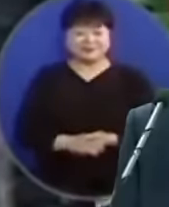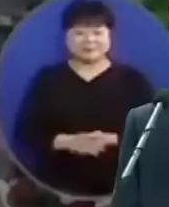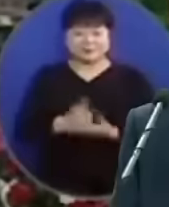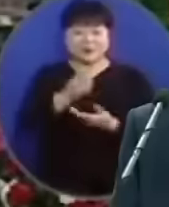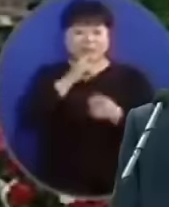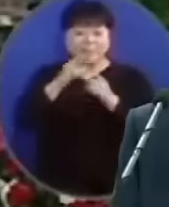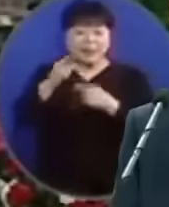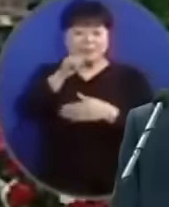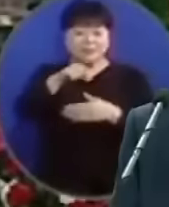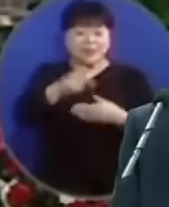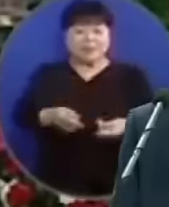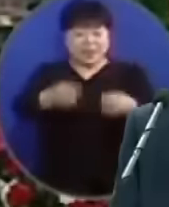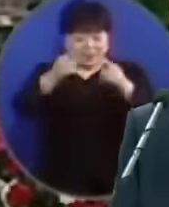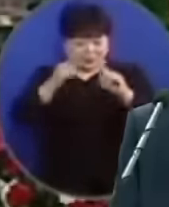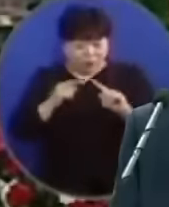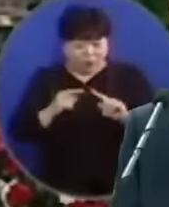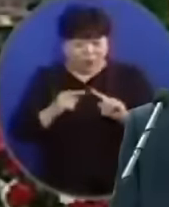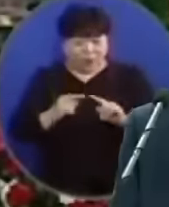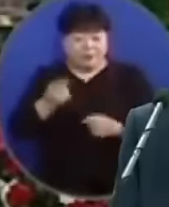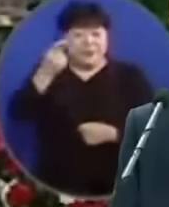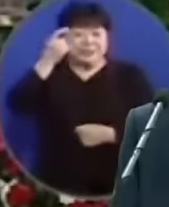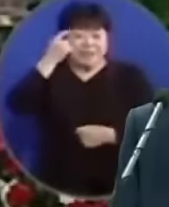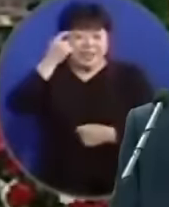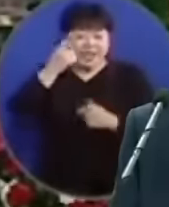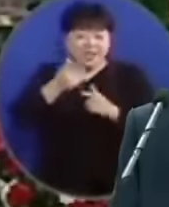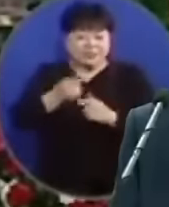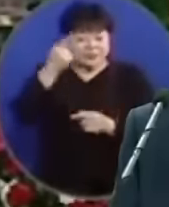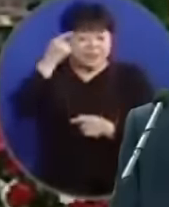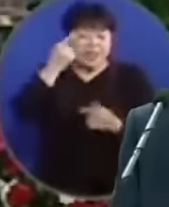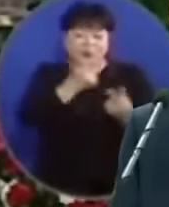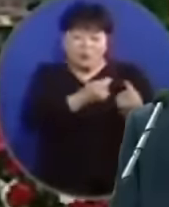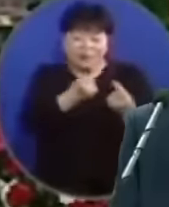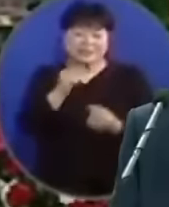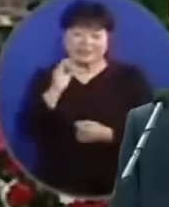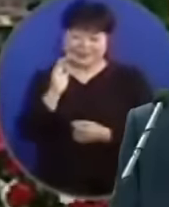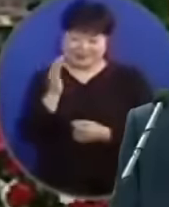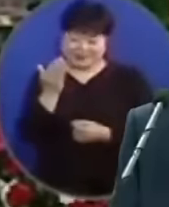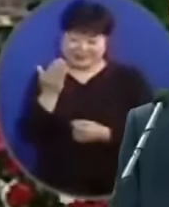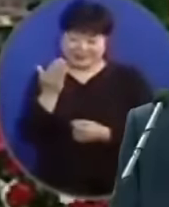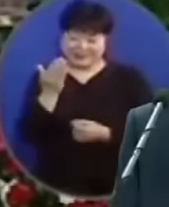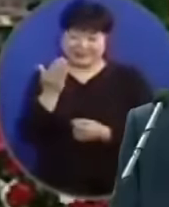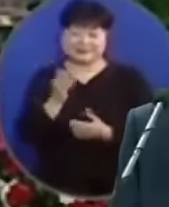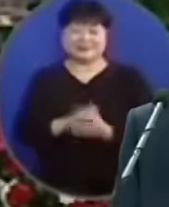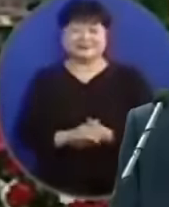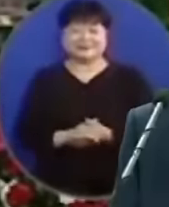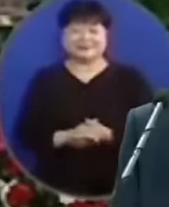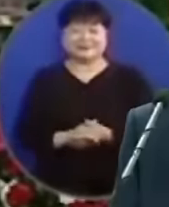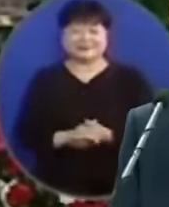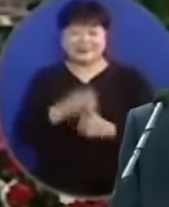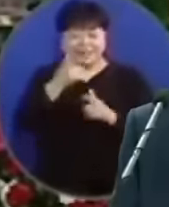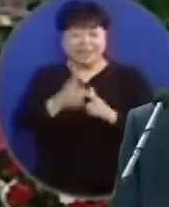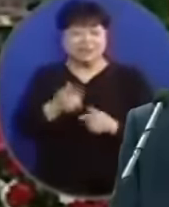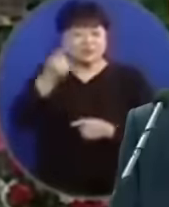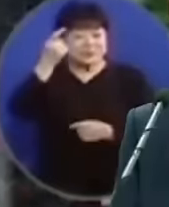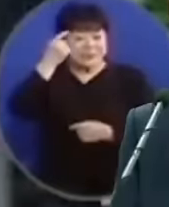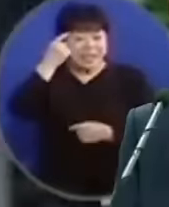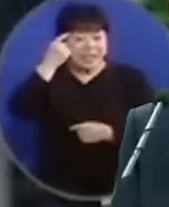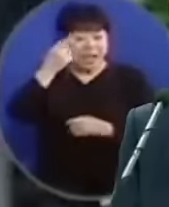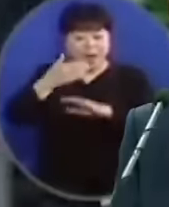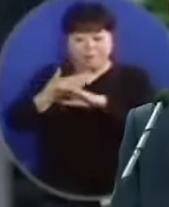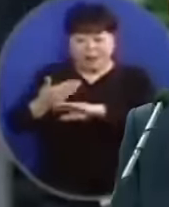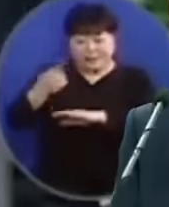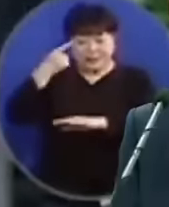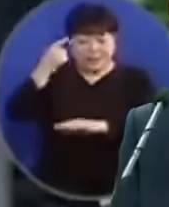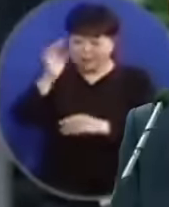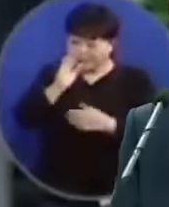주의 말씀이 마음속에 들어와서 여러분 생각이 예수님의 생각과 같아야 되는 것입니다. 예수님의 생각에 반대된